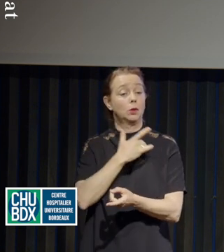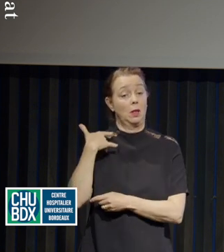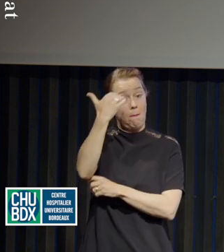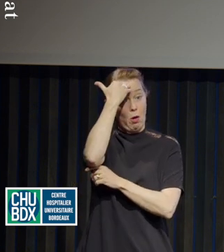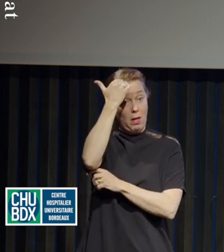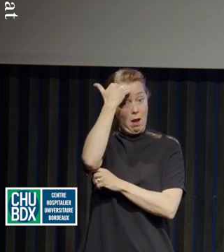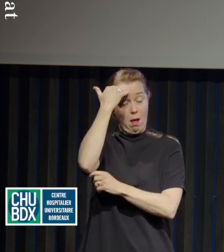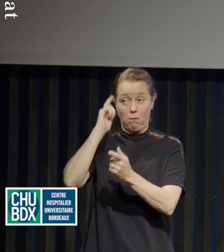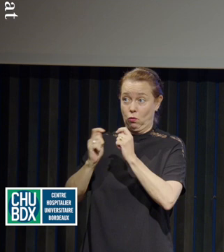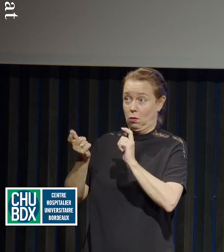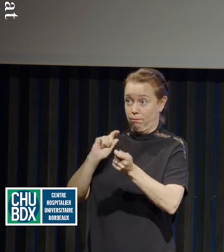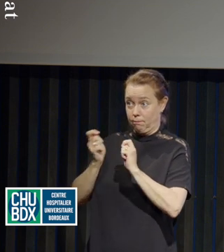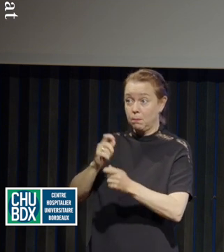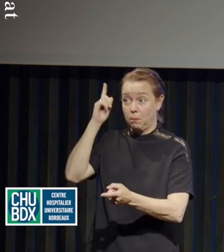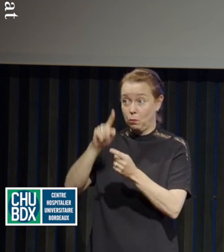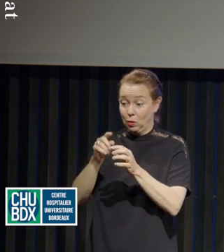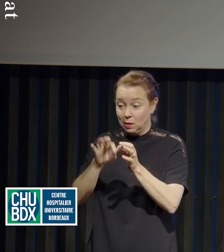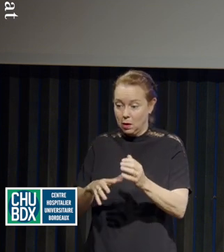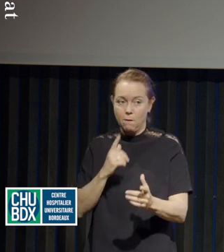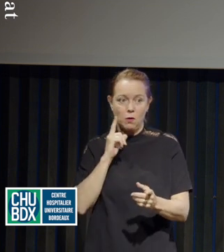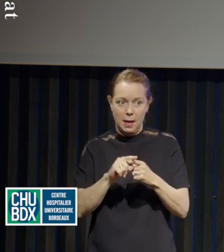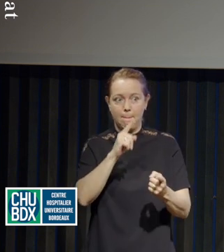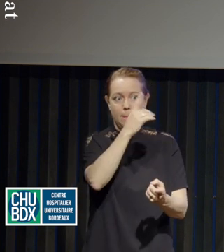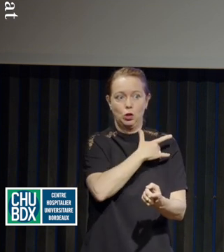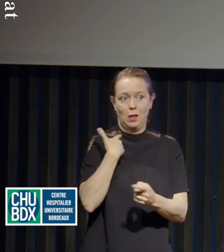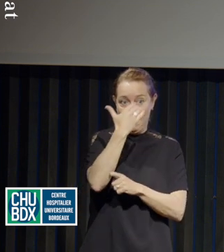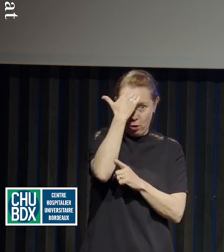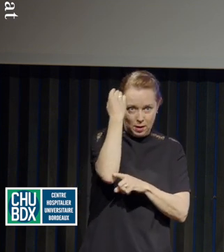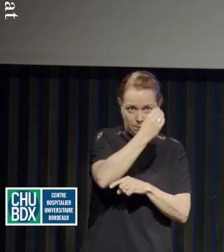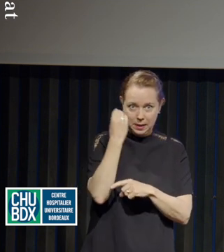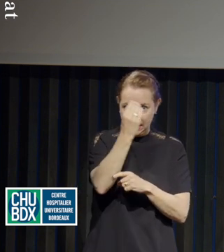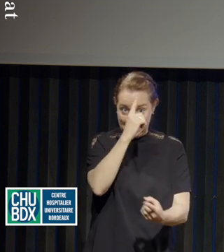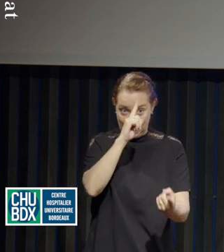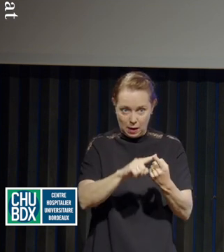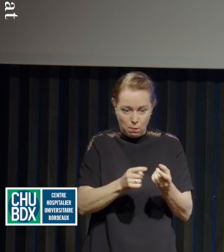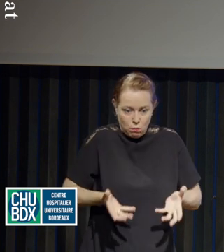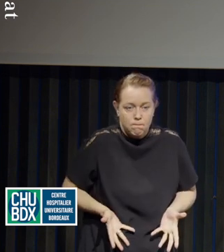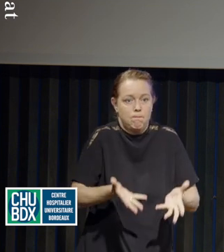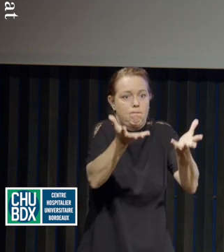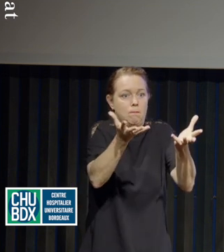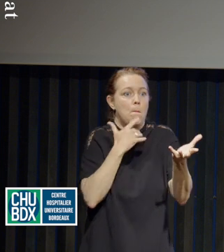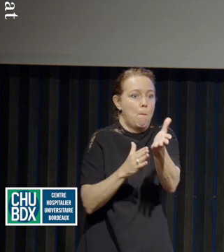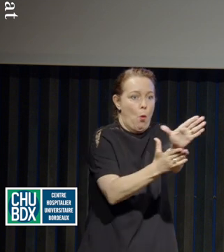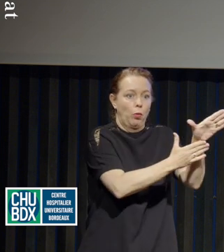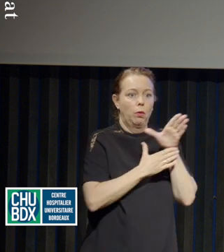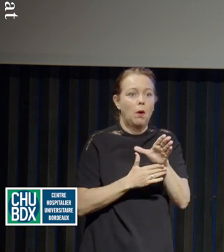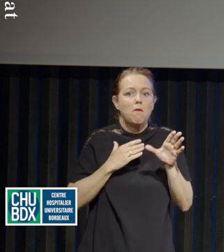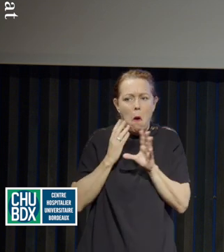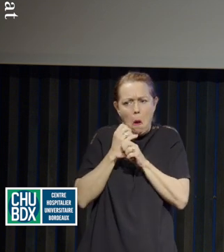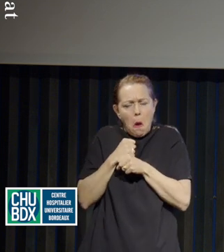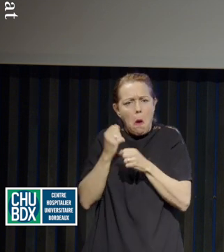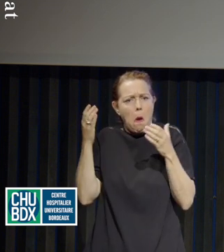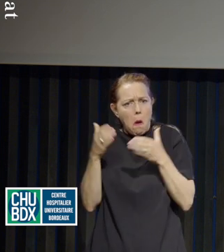l'objectif affiché était de faire sortir le sujet de la santé mentale et de la psychiatrie de la confidentialité et du domaine réservé